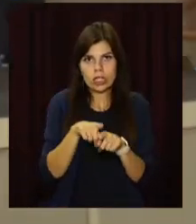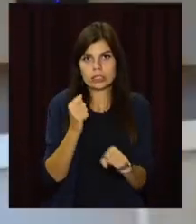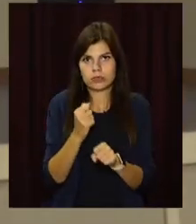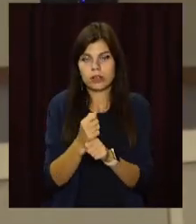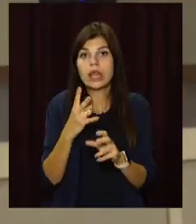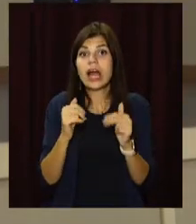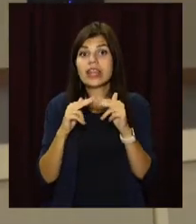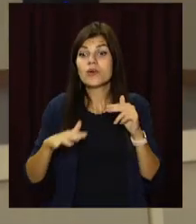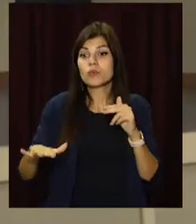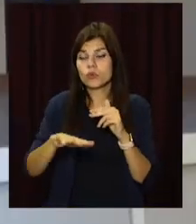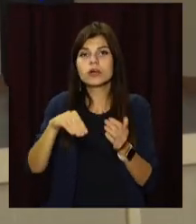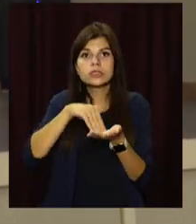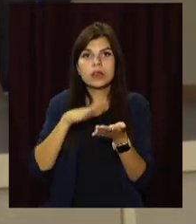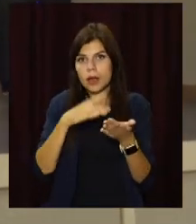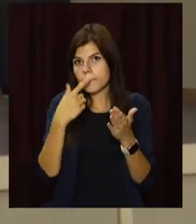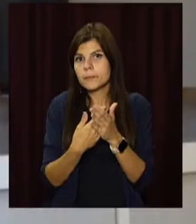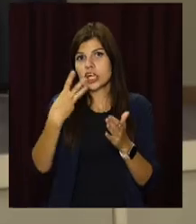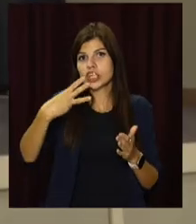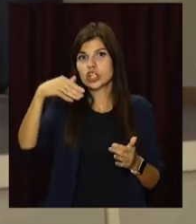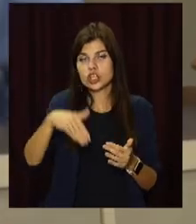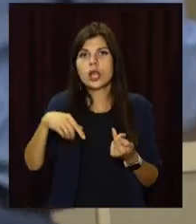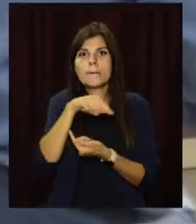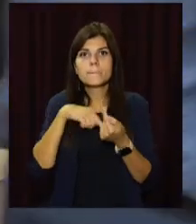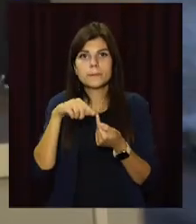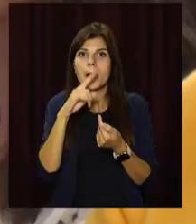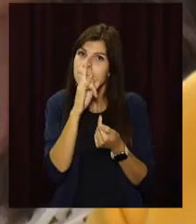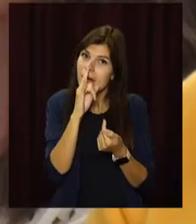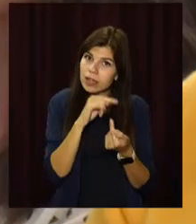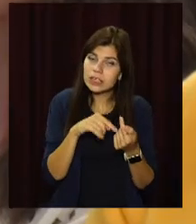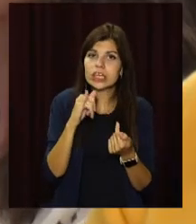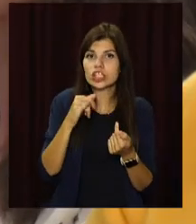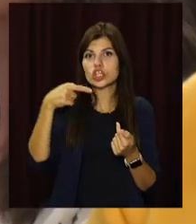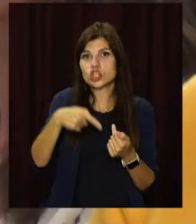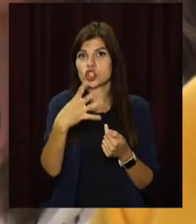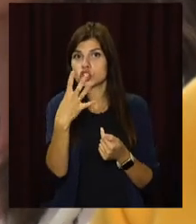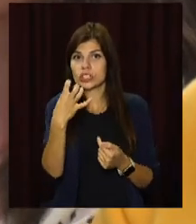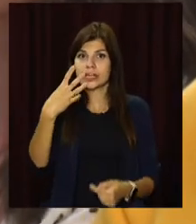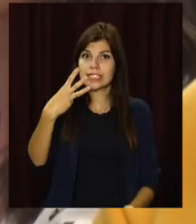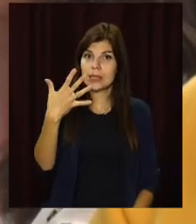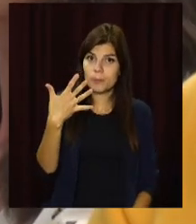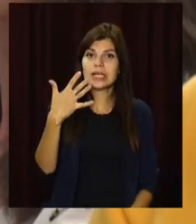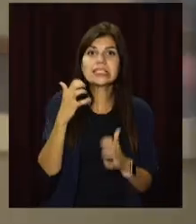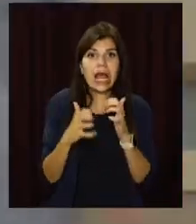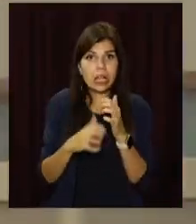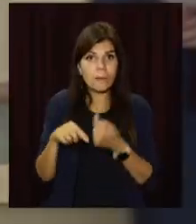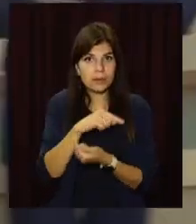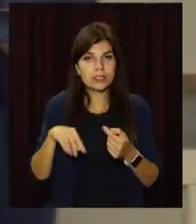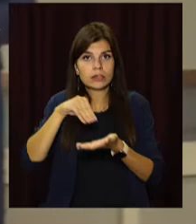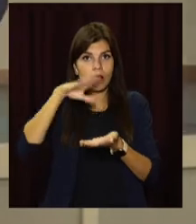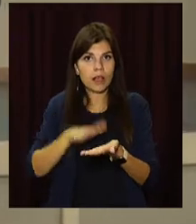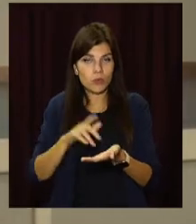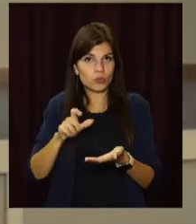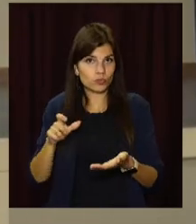на Дніпропетровщині зареєстровано майже 30 тисяч підприємств малого бізнесу та 1435 середнього. Лада